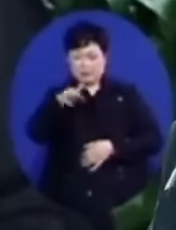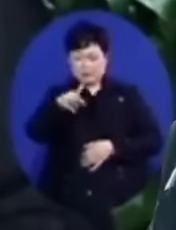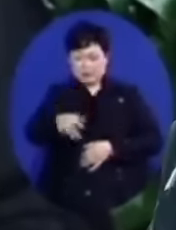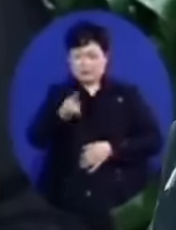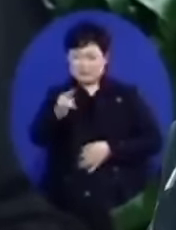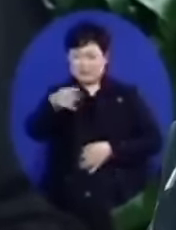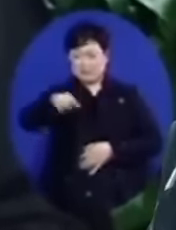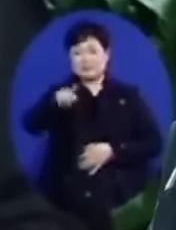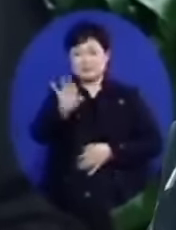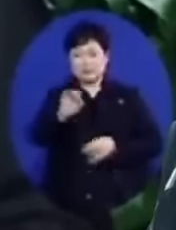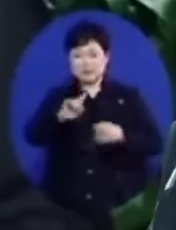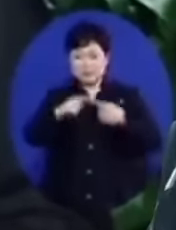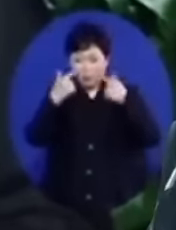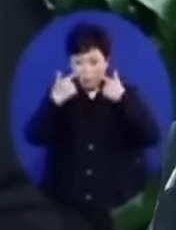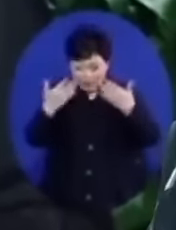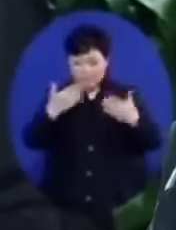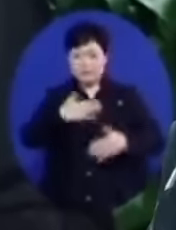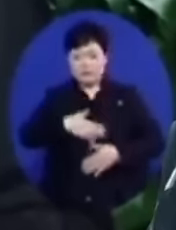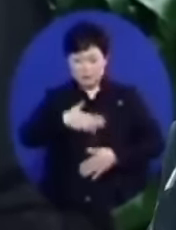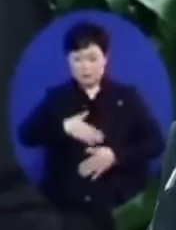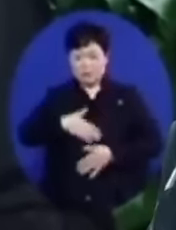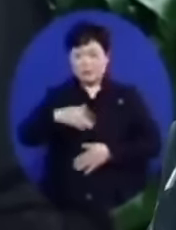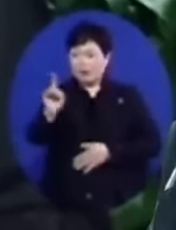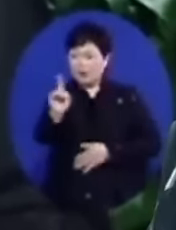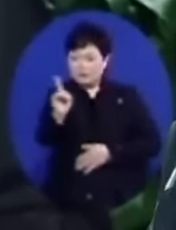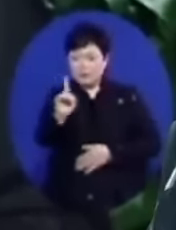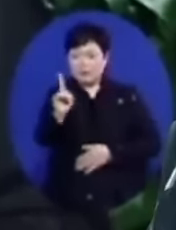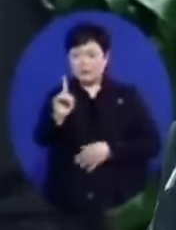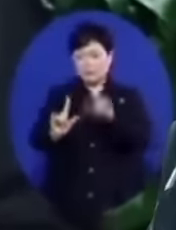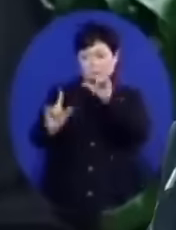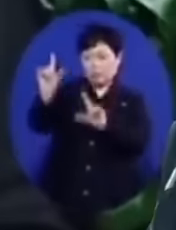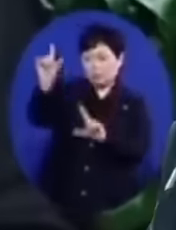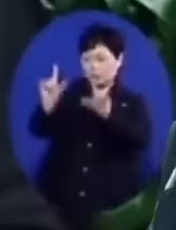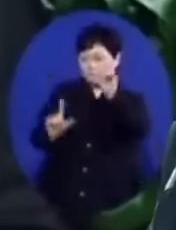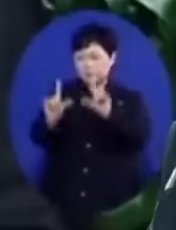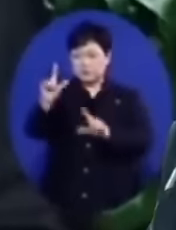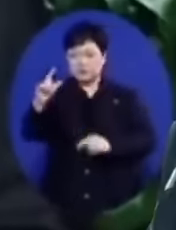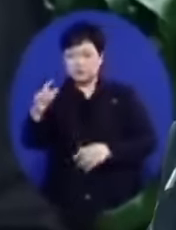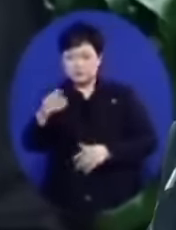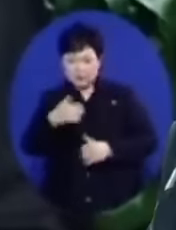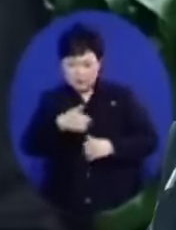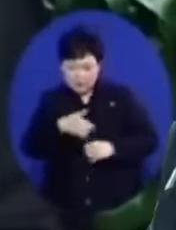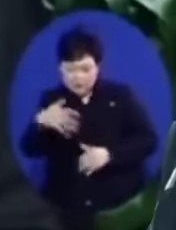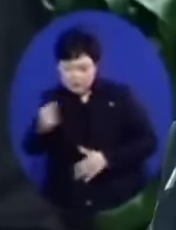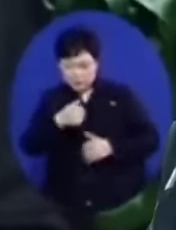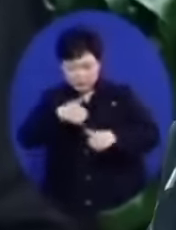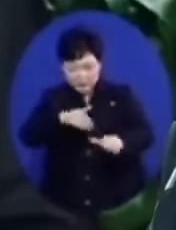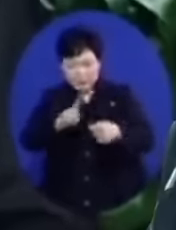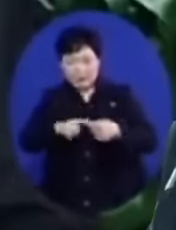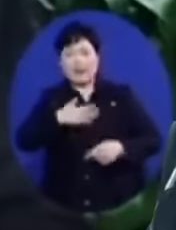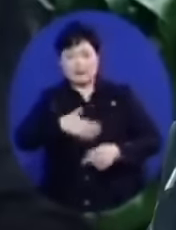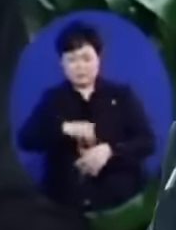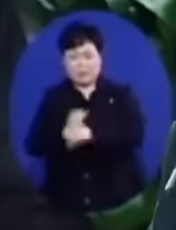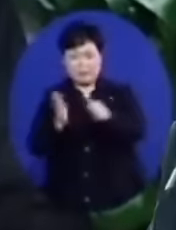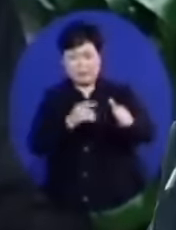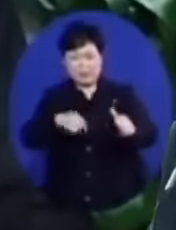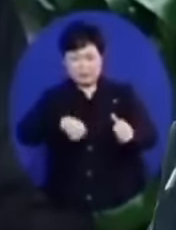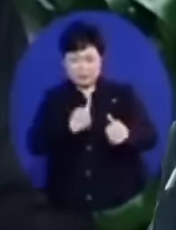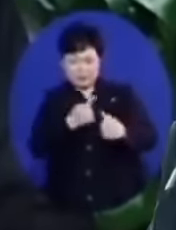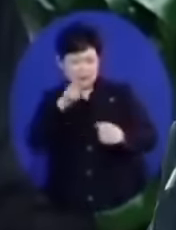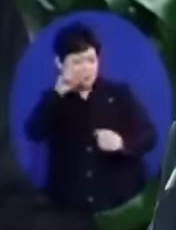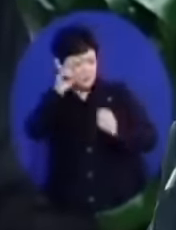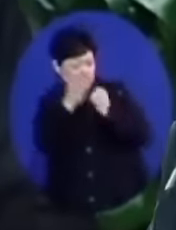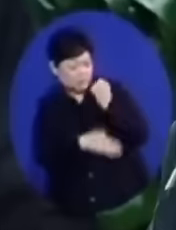진실을 확실히 알고 어떠한 모습으로 가야 하는 것을 알아야 되는 것입니다. 자기 사진을 쳐다보고